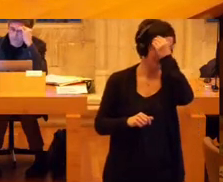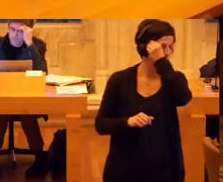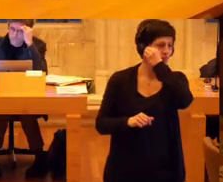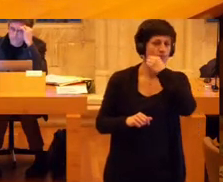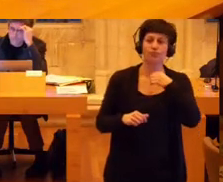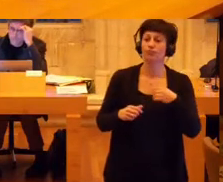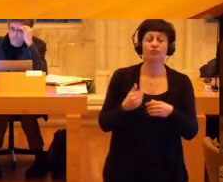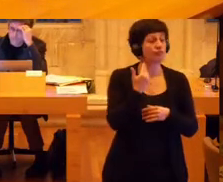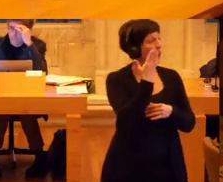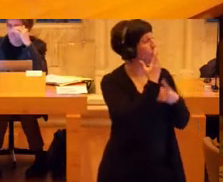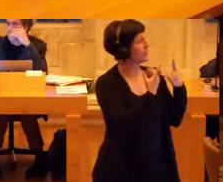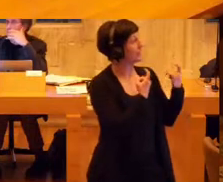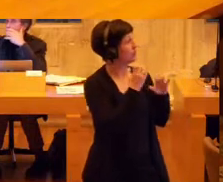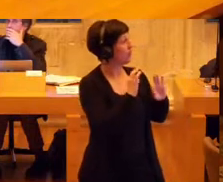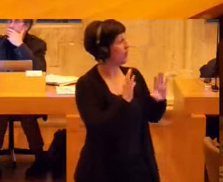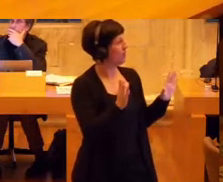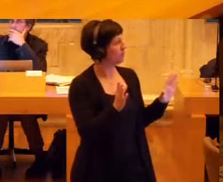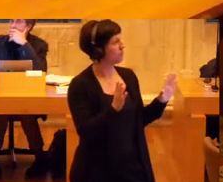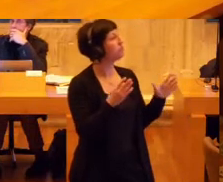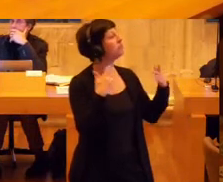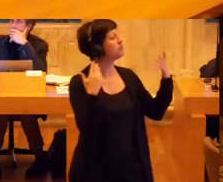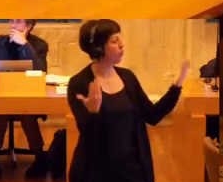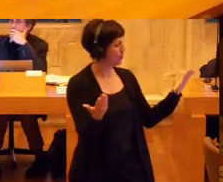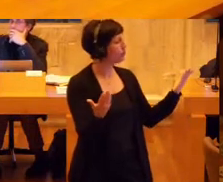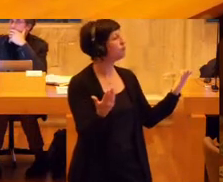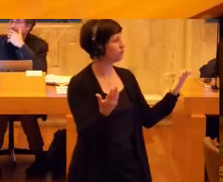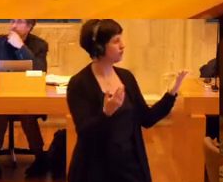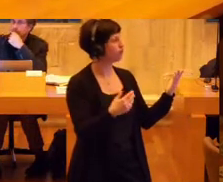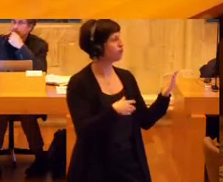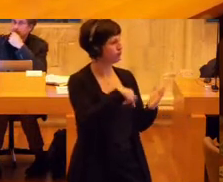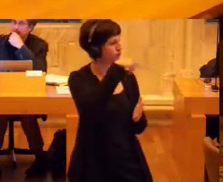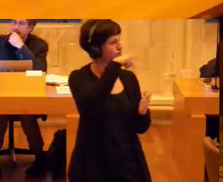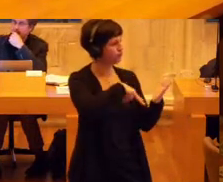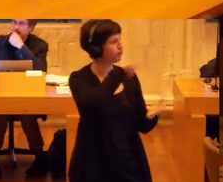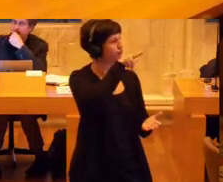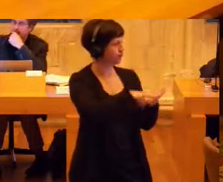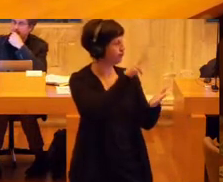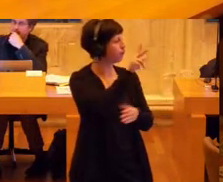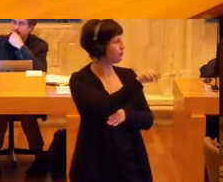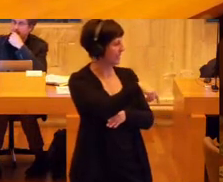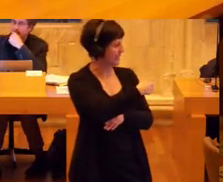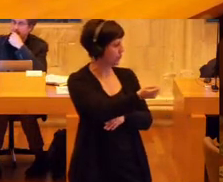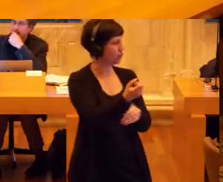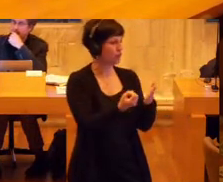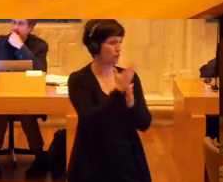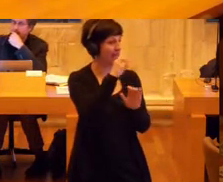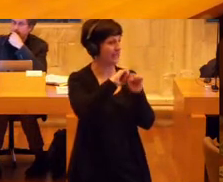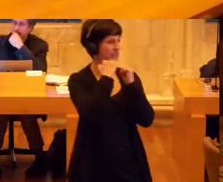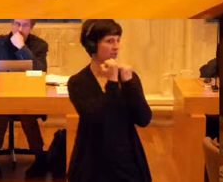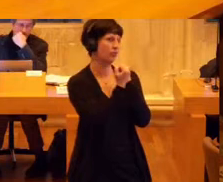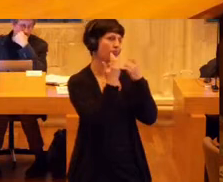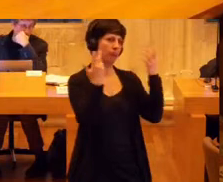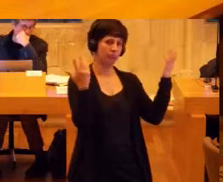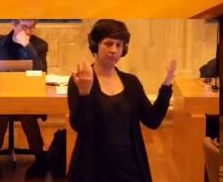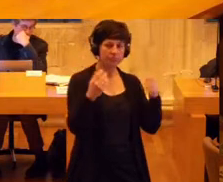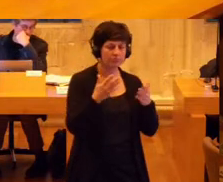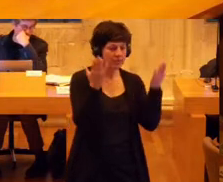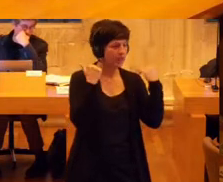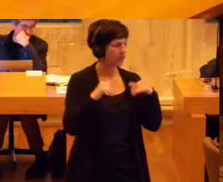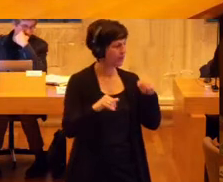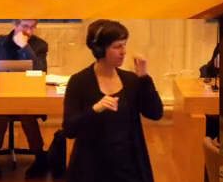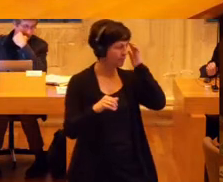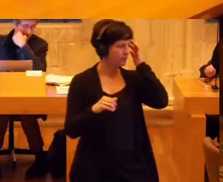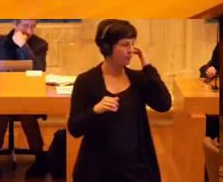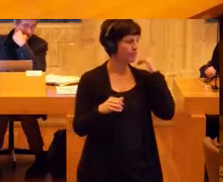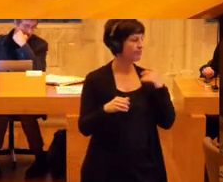On n'a pas d'autres questions. Bon, ben, on prend acte de cette... Et on approuve évidemment cette saison avec la DRU.